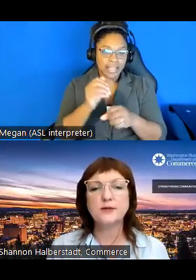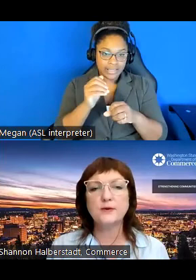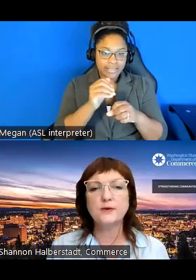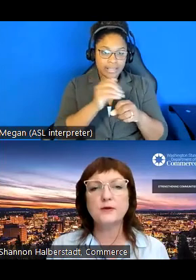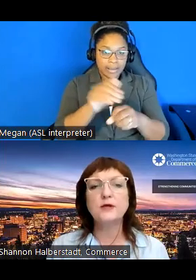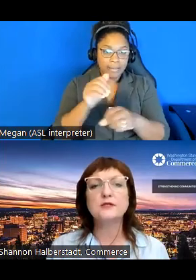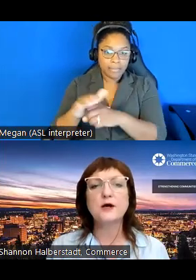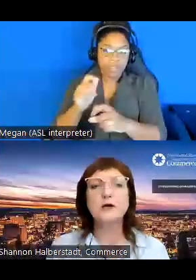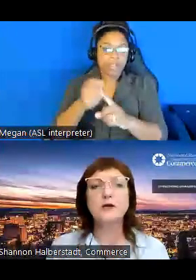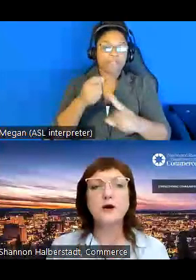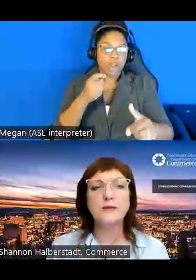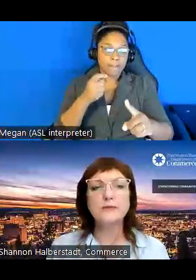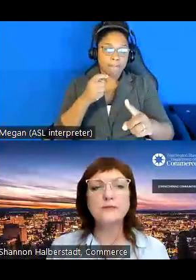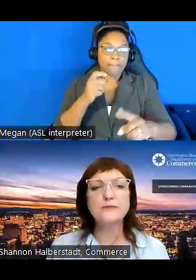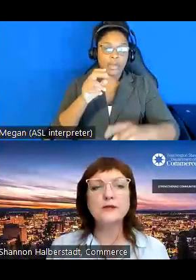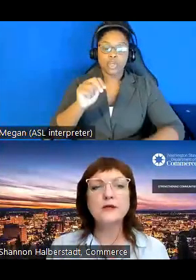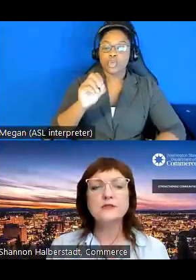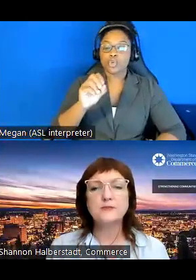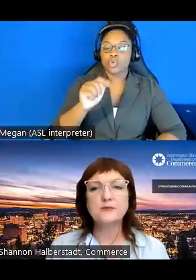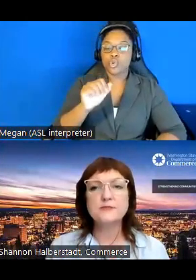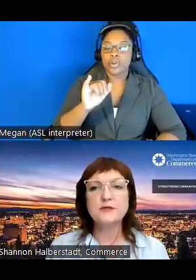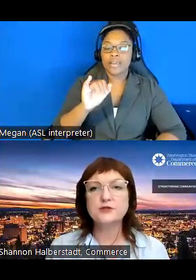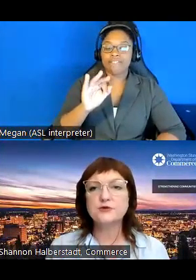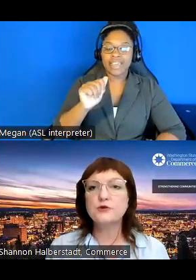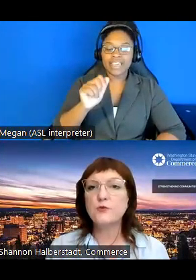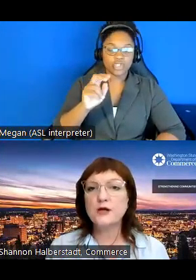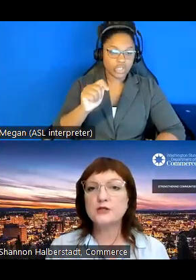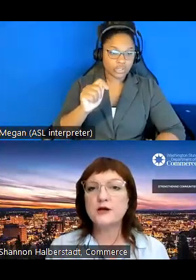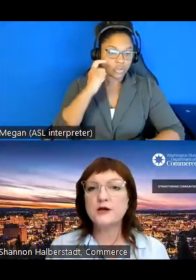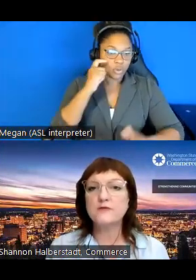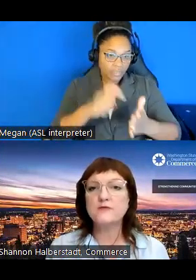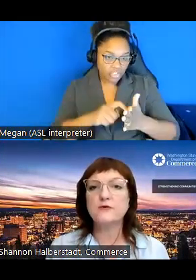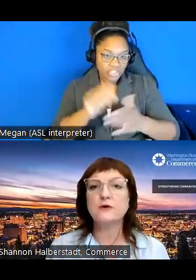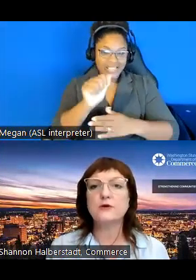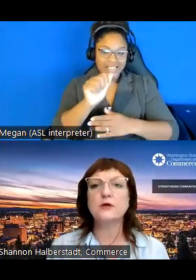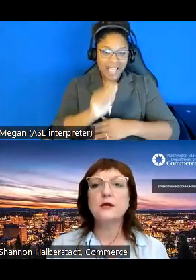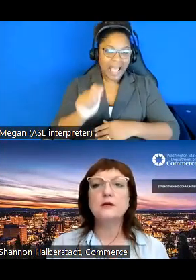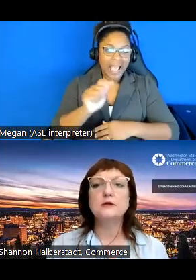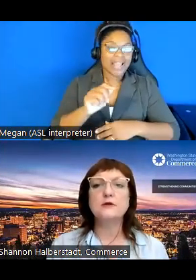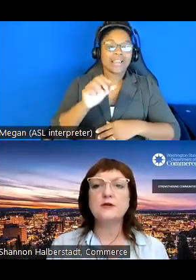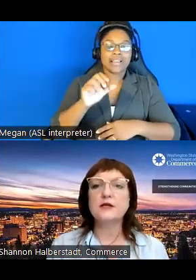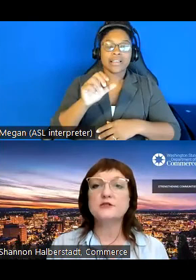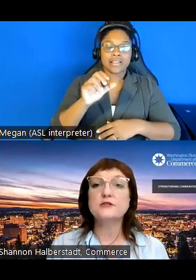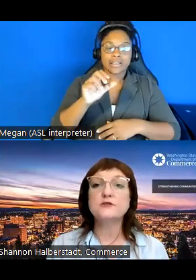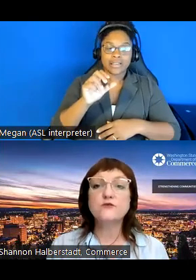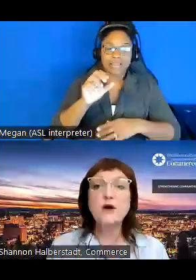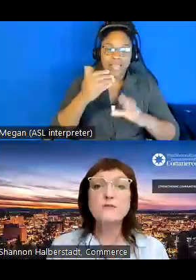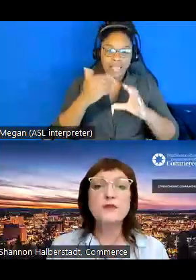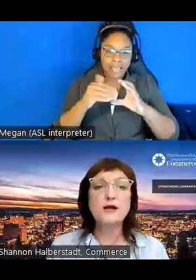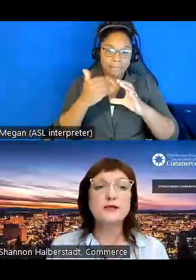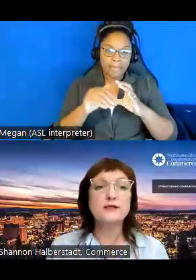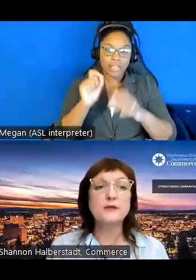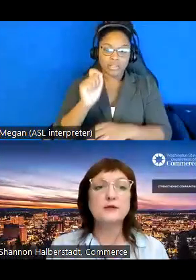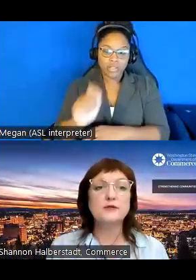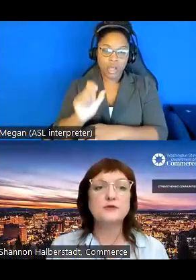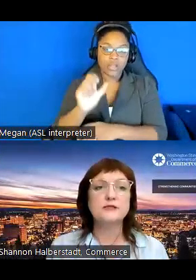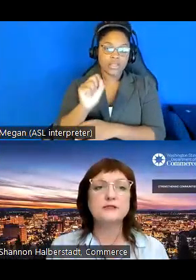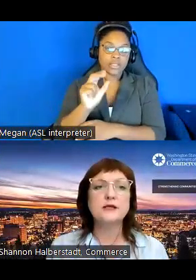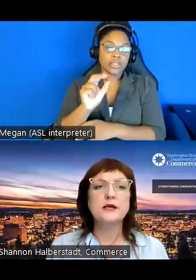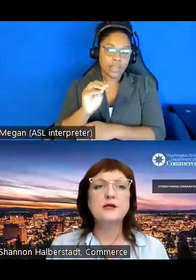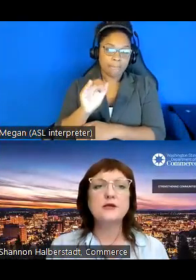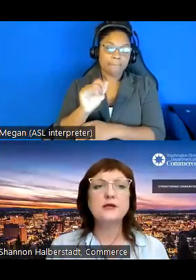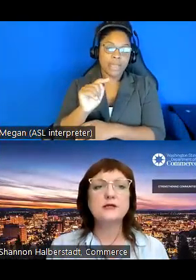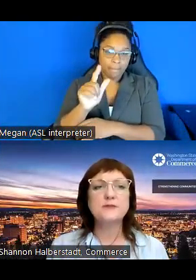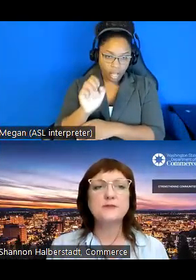천천히 편리하게 제출하실 수 있습니다. Notification은 Submittable notifications 골뱅이